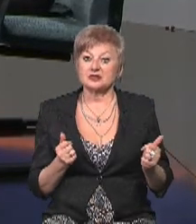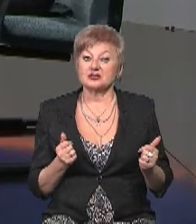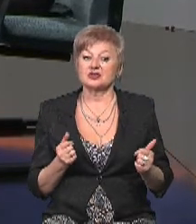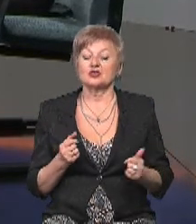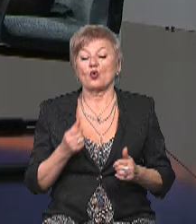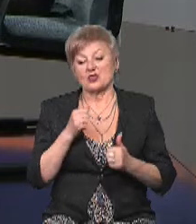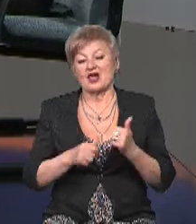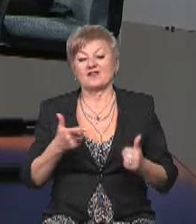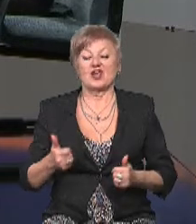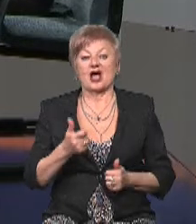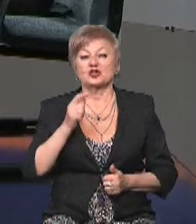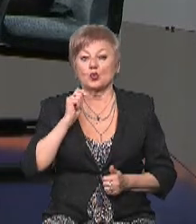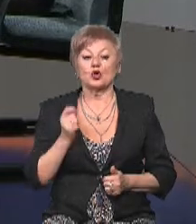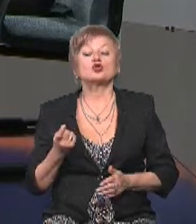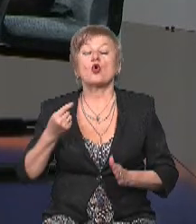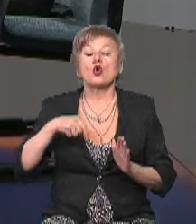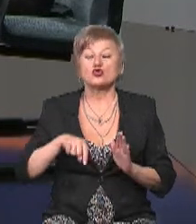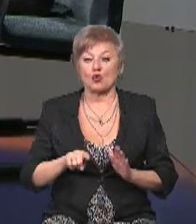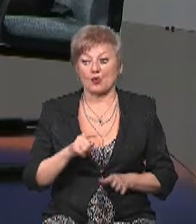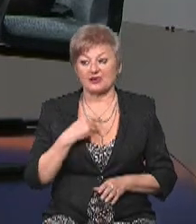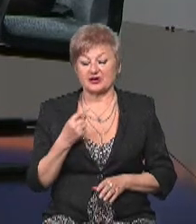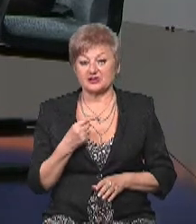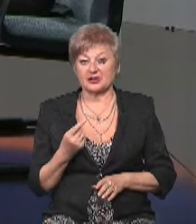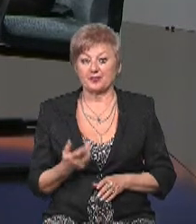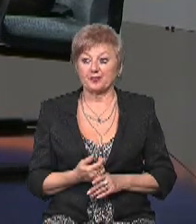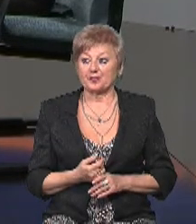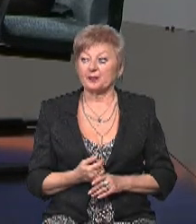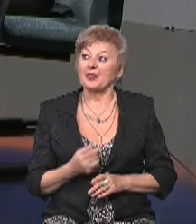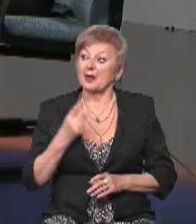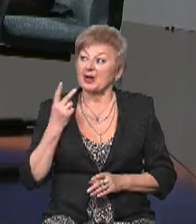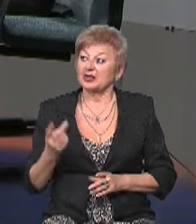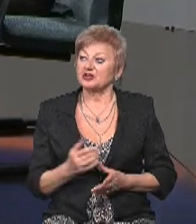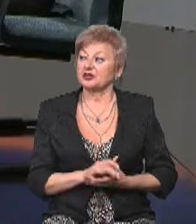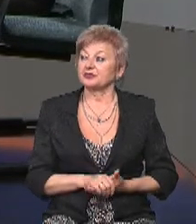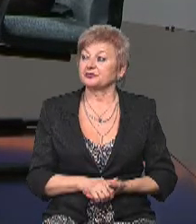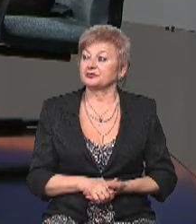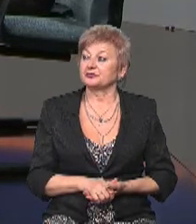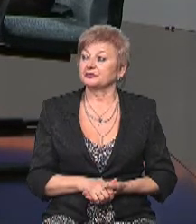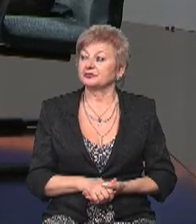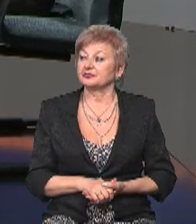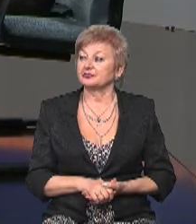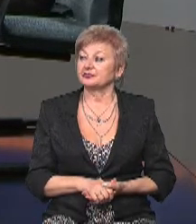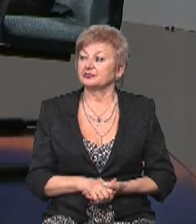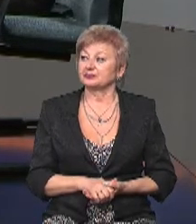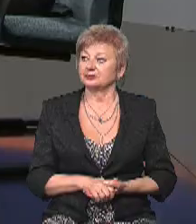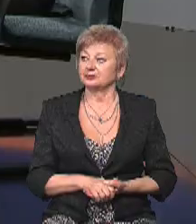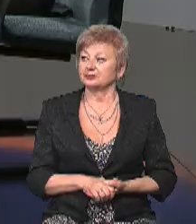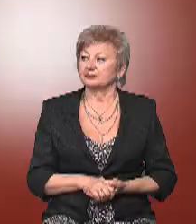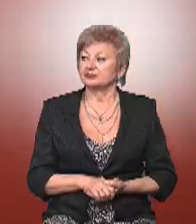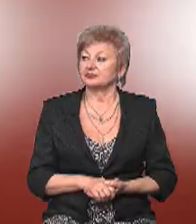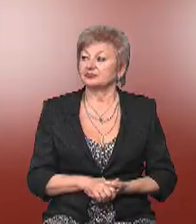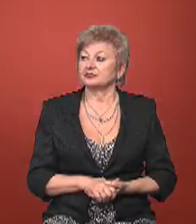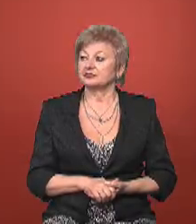«Нафтогазу України». Про що саме йдеться? Покажіть нам, будь ласка, щоб глядачі теж це побачили.